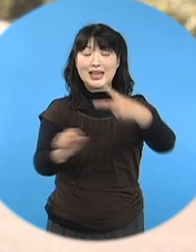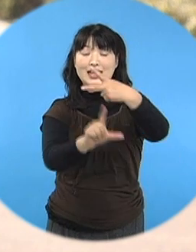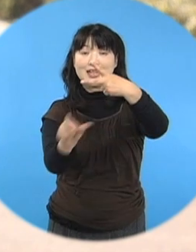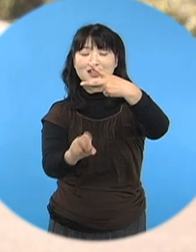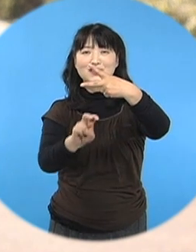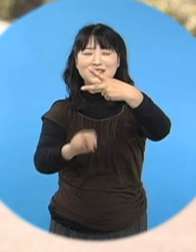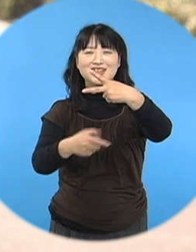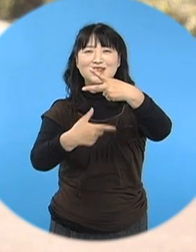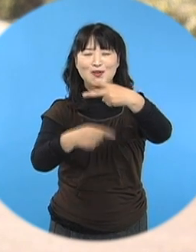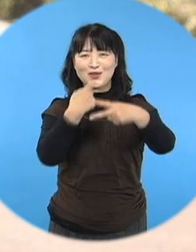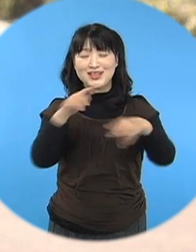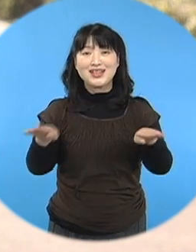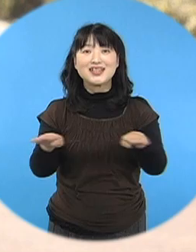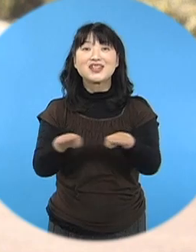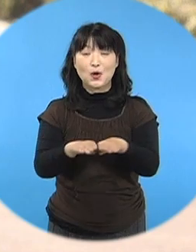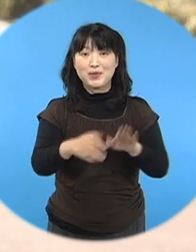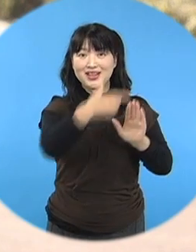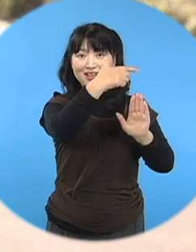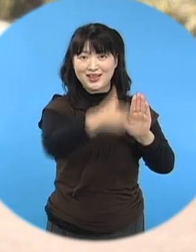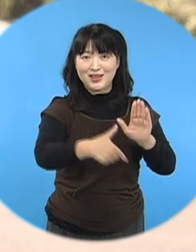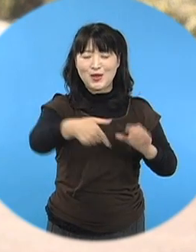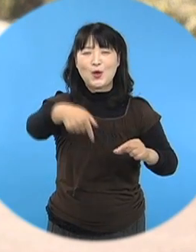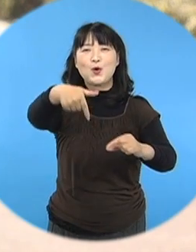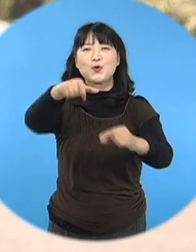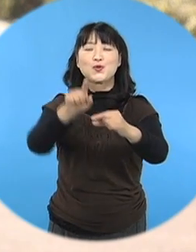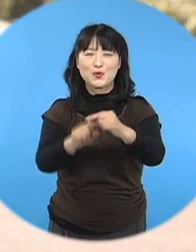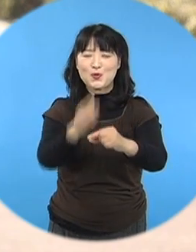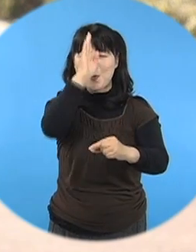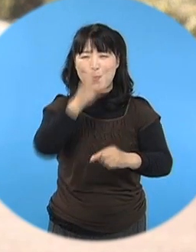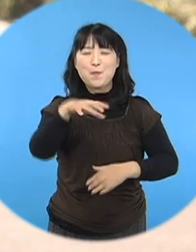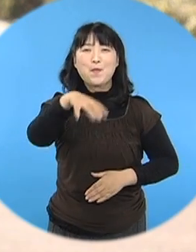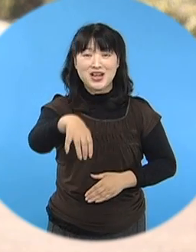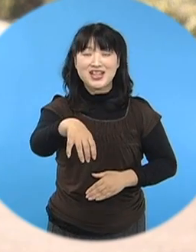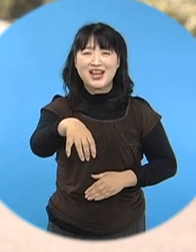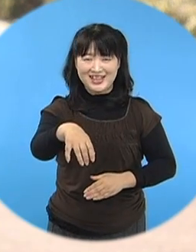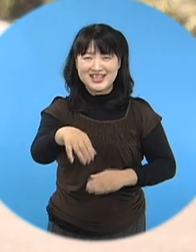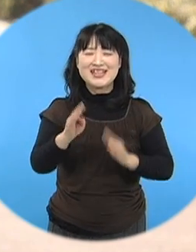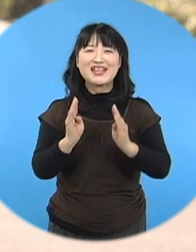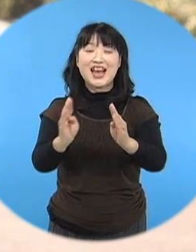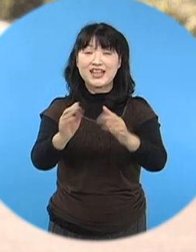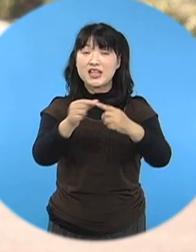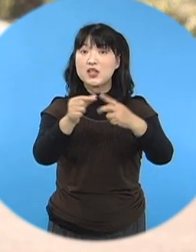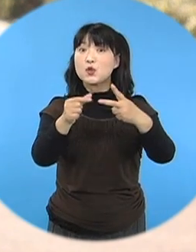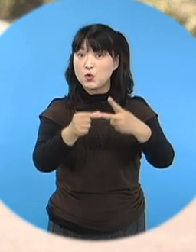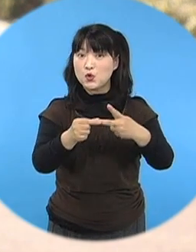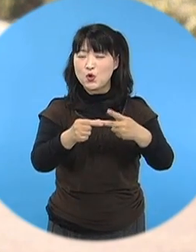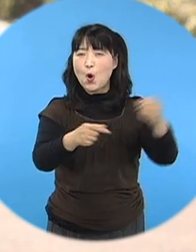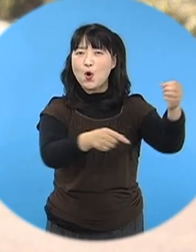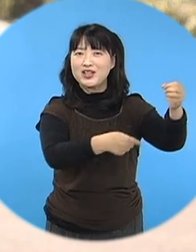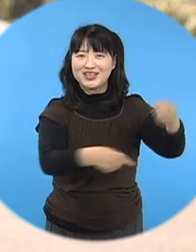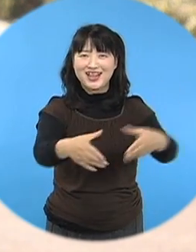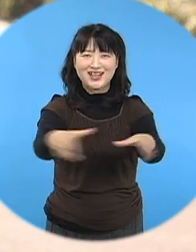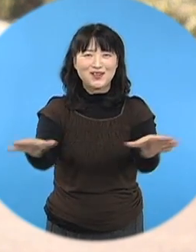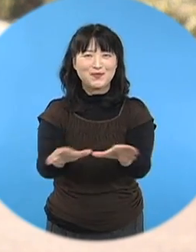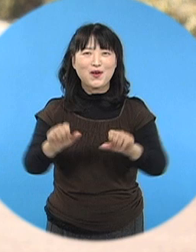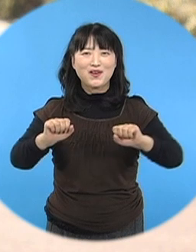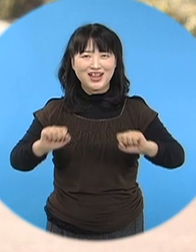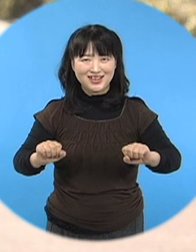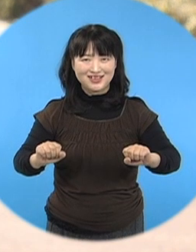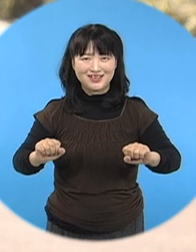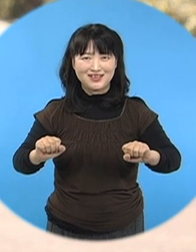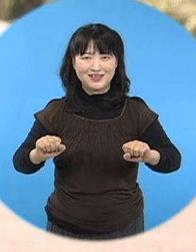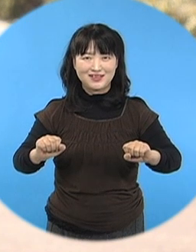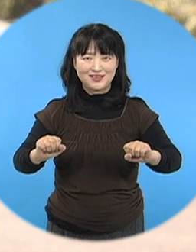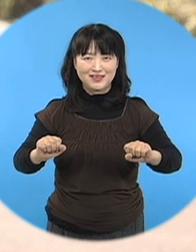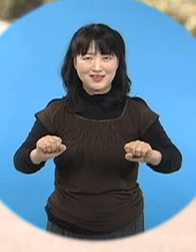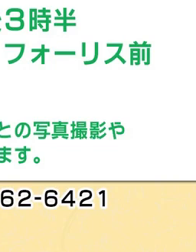2月26日日曜日に府中マルシェ in 欅並木&新選組を開催します。